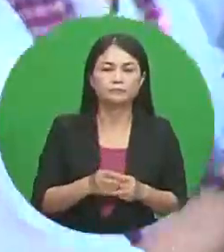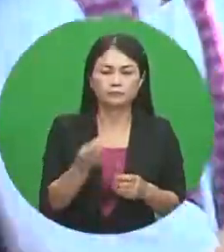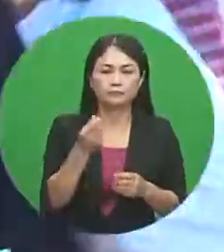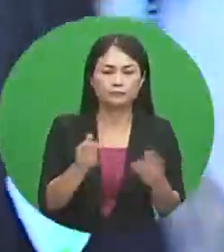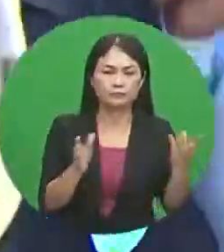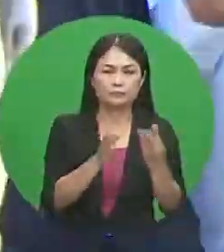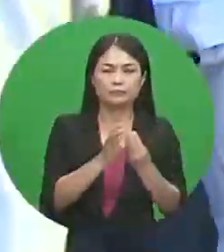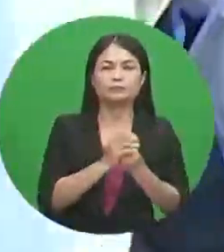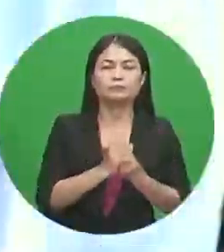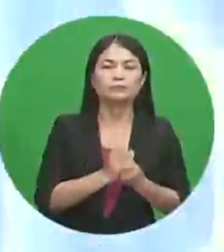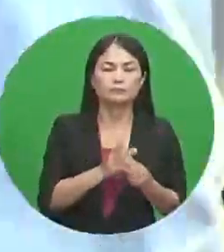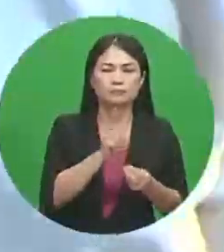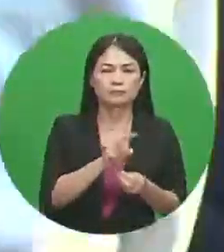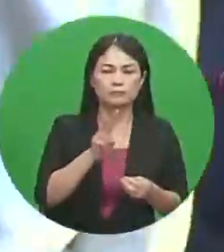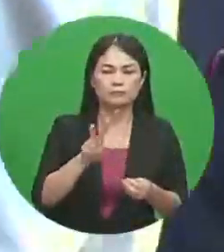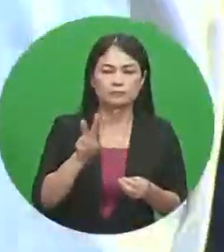ម៉ែត្រនិងចំណាយថវិកាសរុប